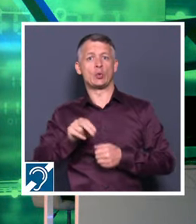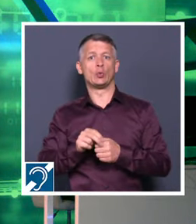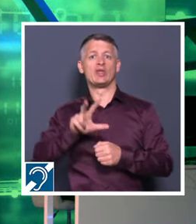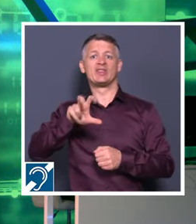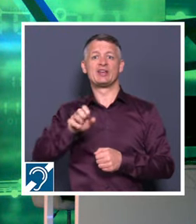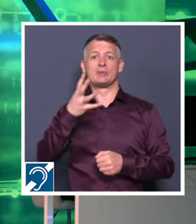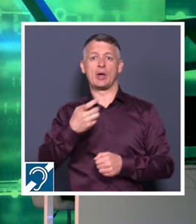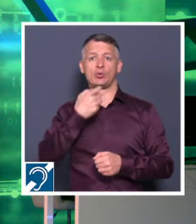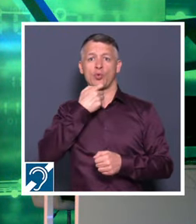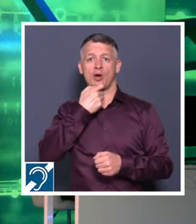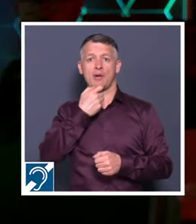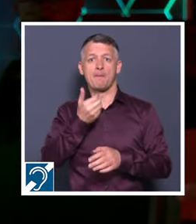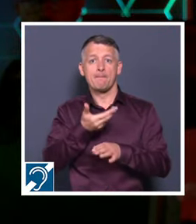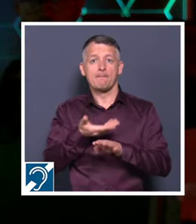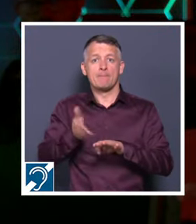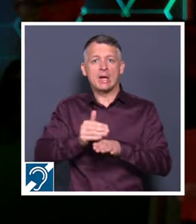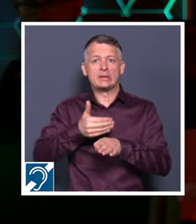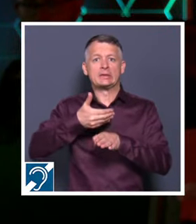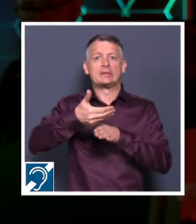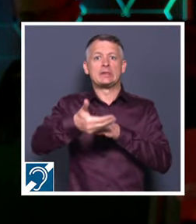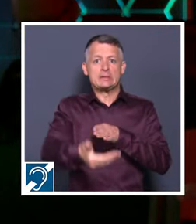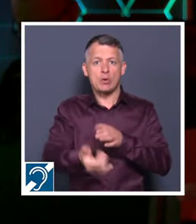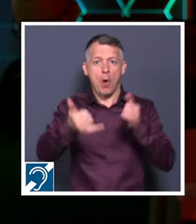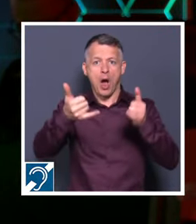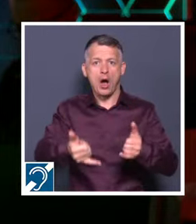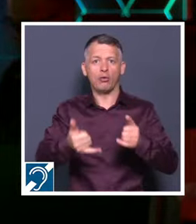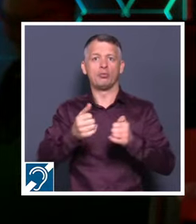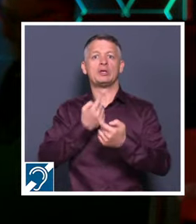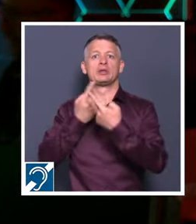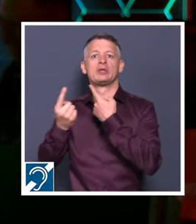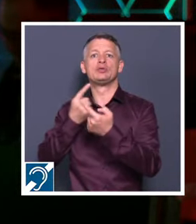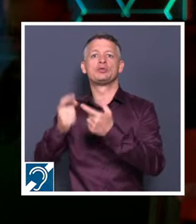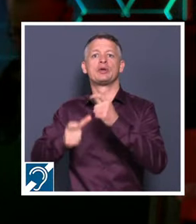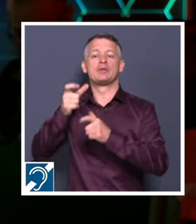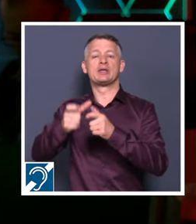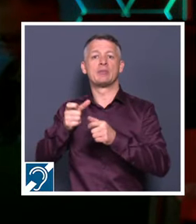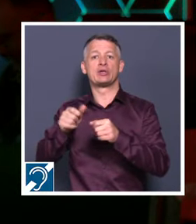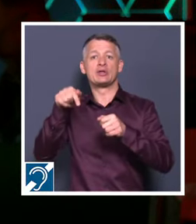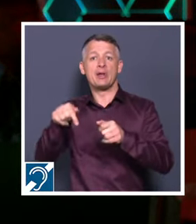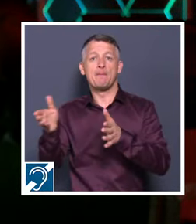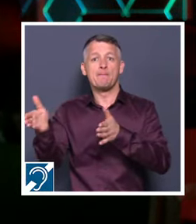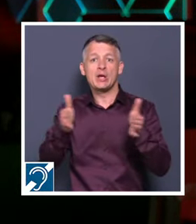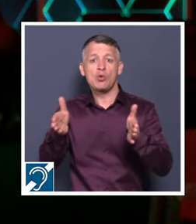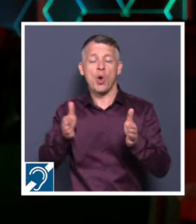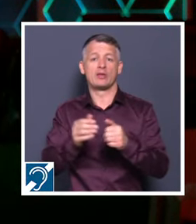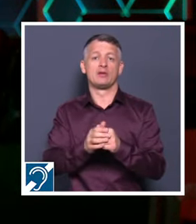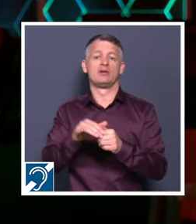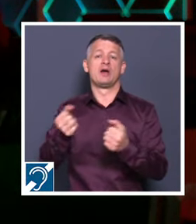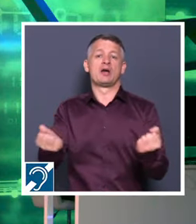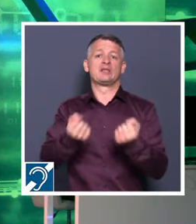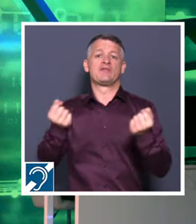mai târziu, încă discutăm despre acest stadiu al justiției, al